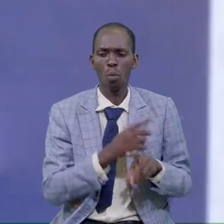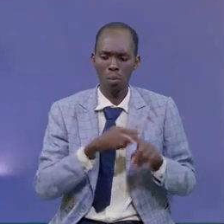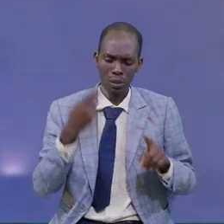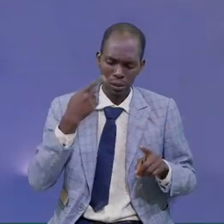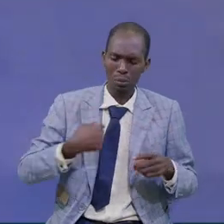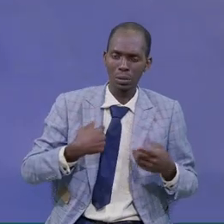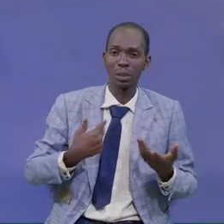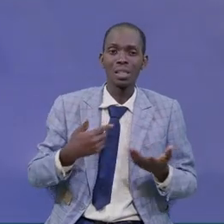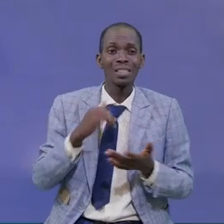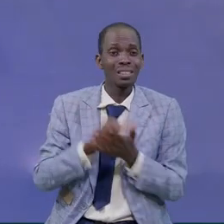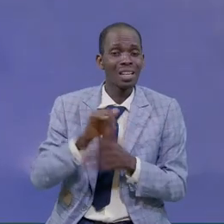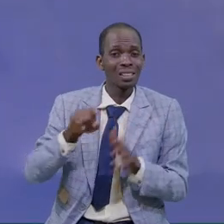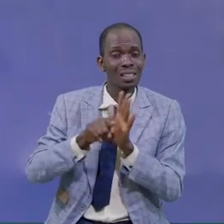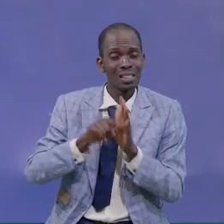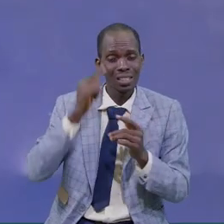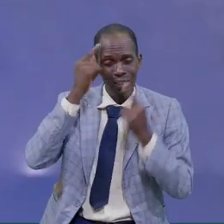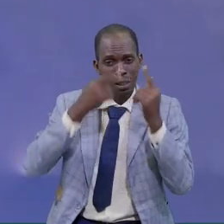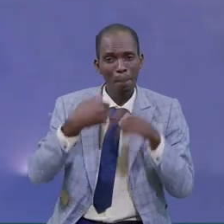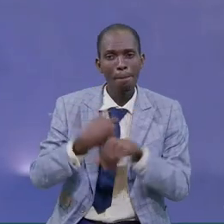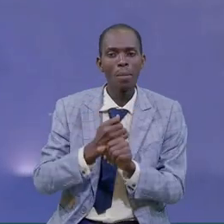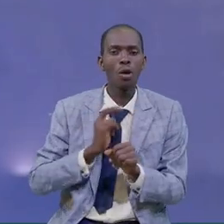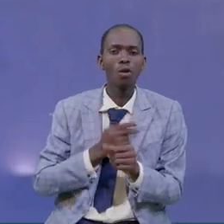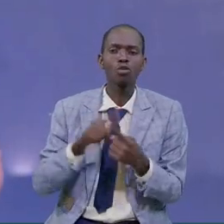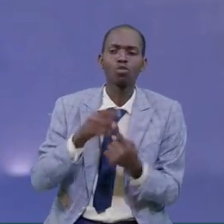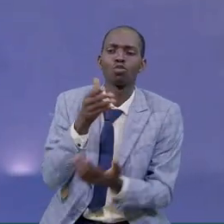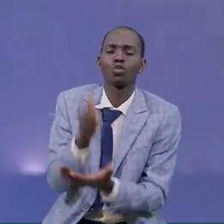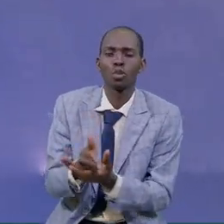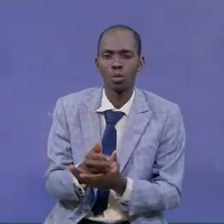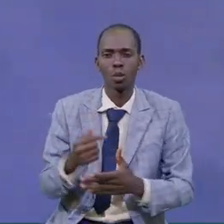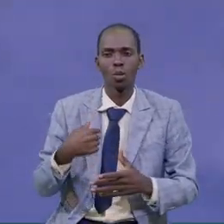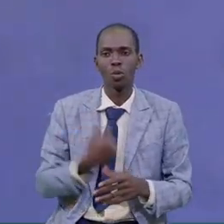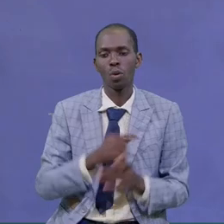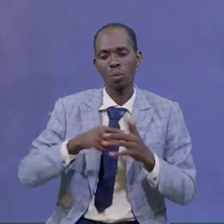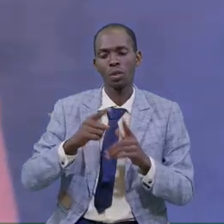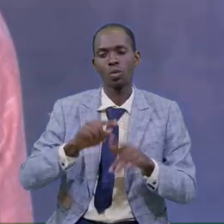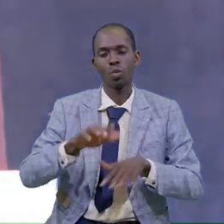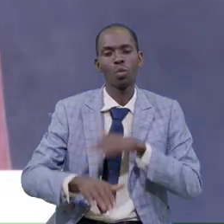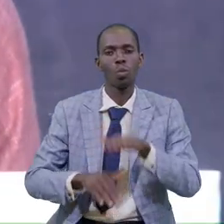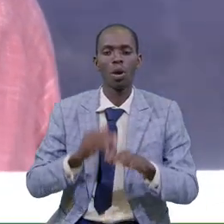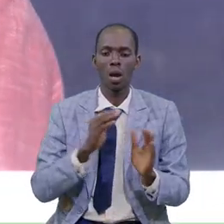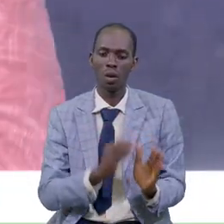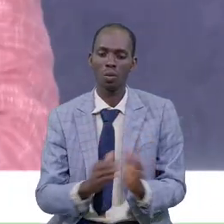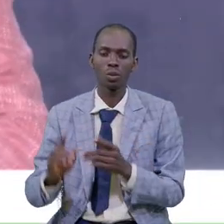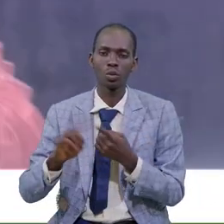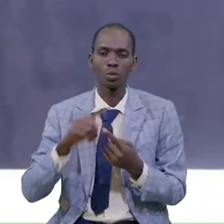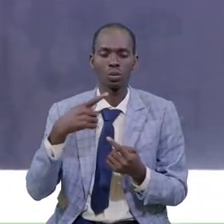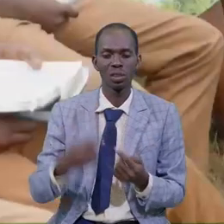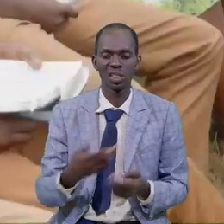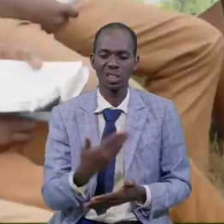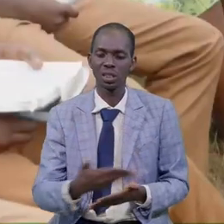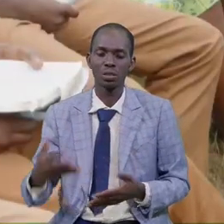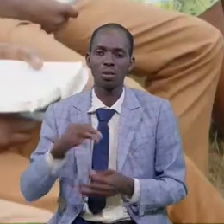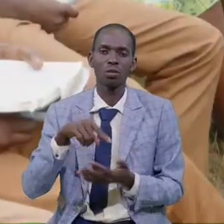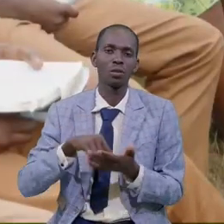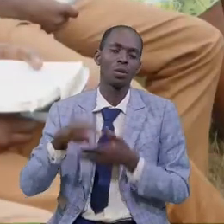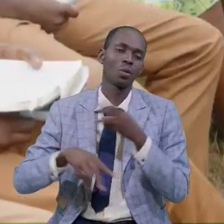ce sont les pensées de moi qui nous amènent, qui nous arrêtent. Et nous marchons sur le train de ce monde. Et après avoir fini les études, maintenant